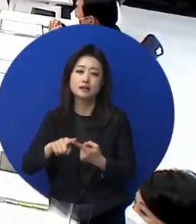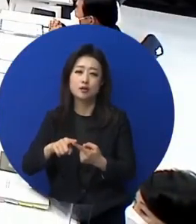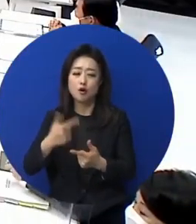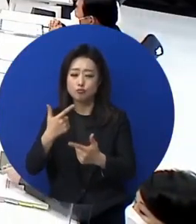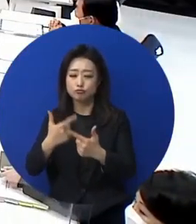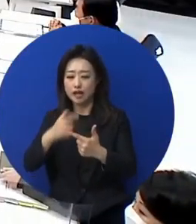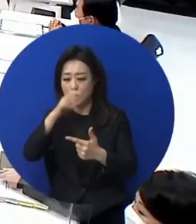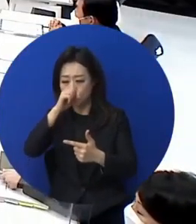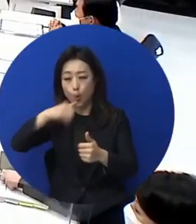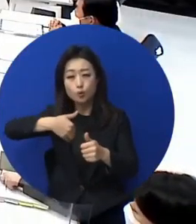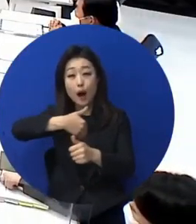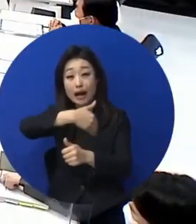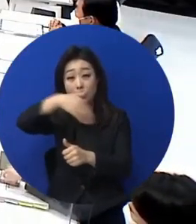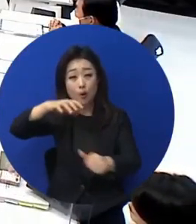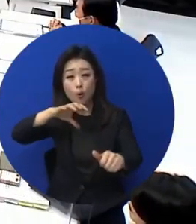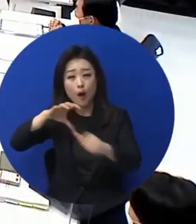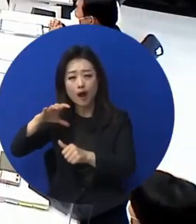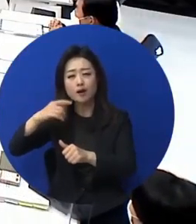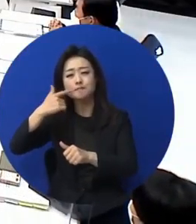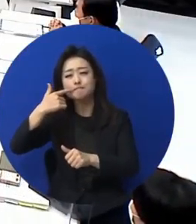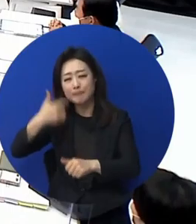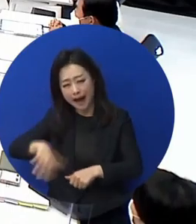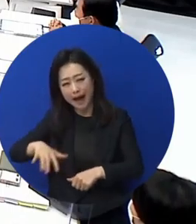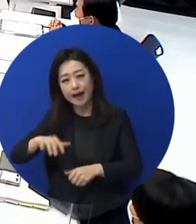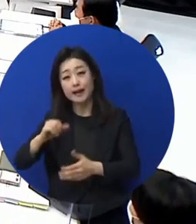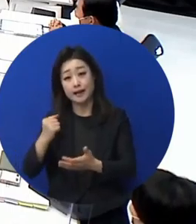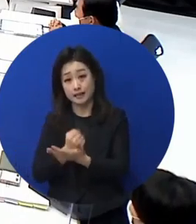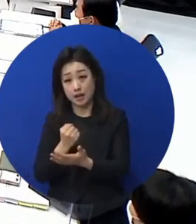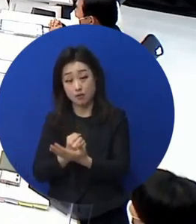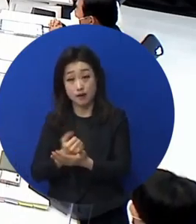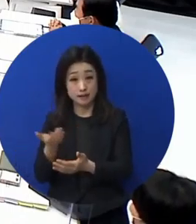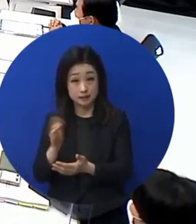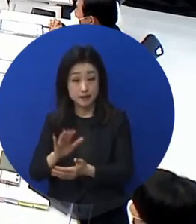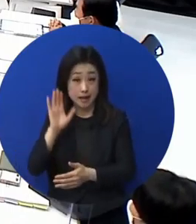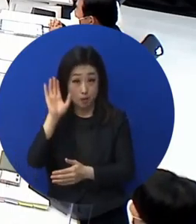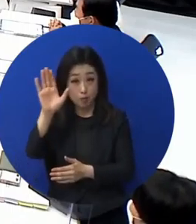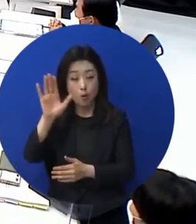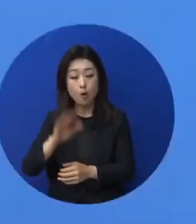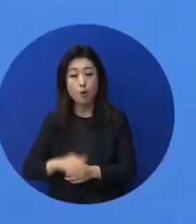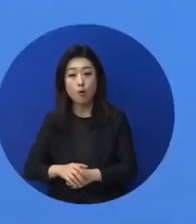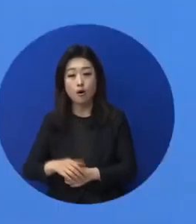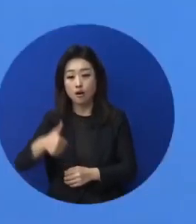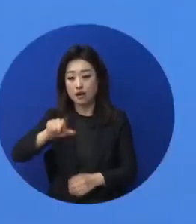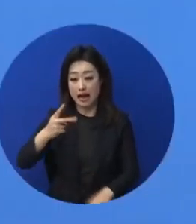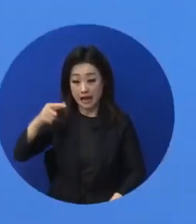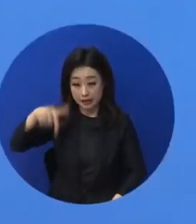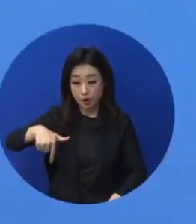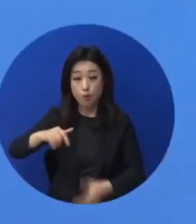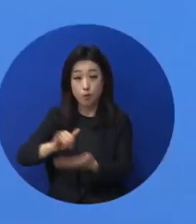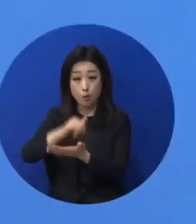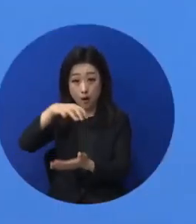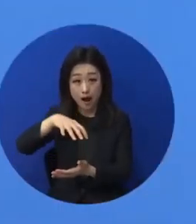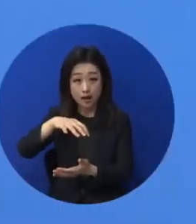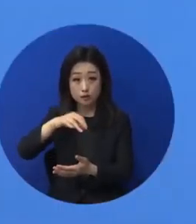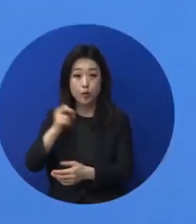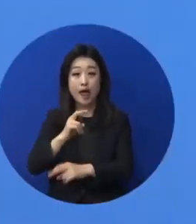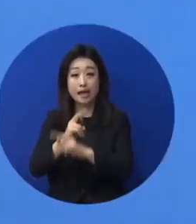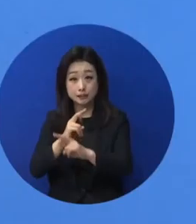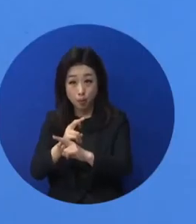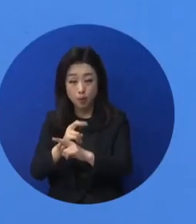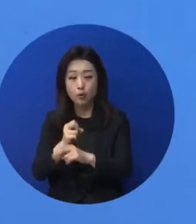못했습니다. 이제는 그런 인프라가 갖춰집니다. 아시다시피 가덕공항, 엑스포, 북항